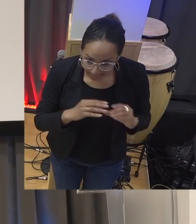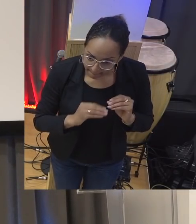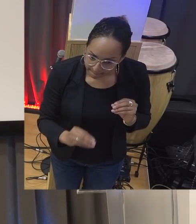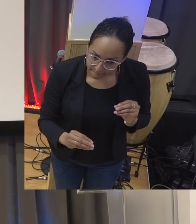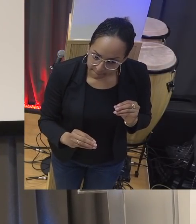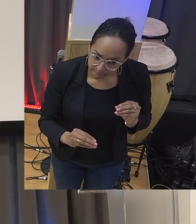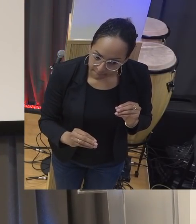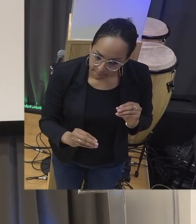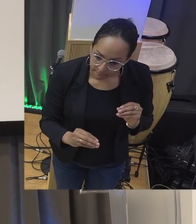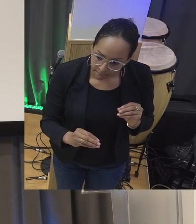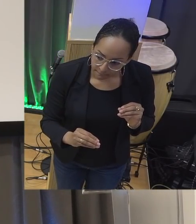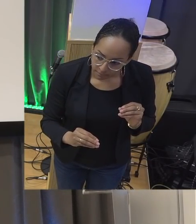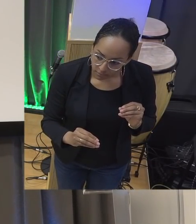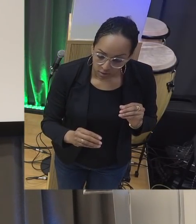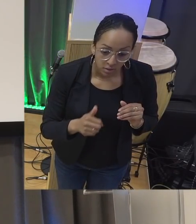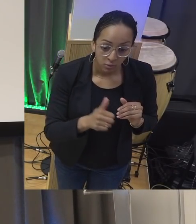Et j'ai appris que ce pasteur,